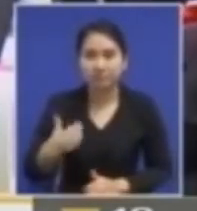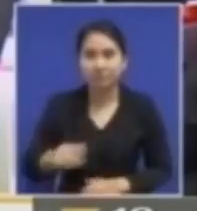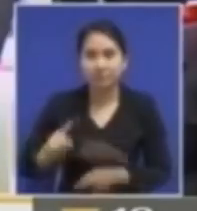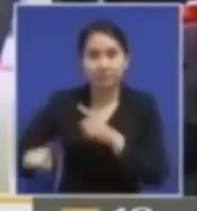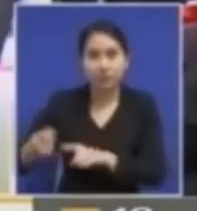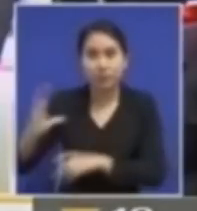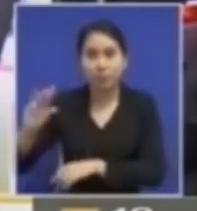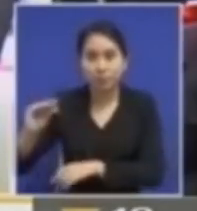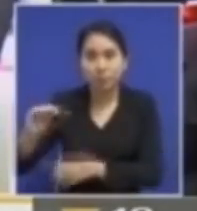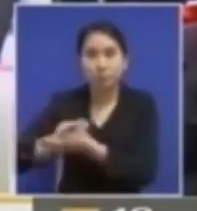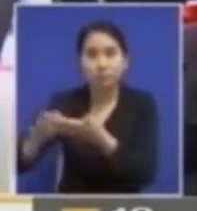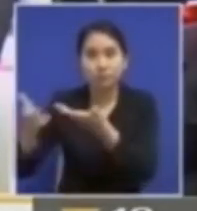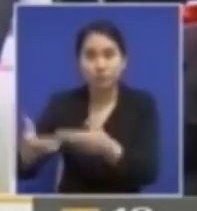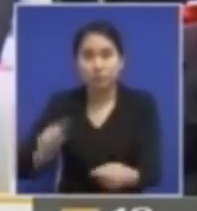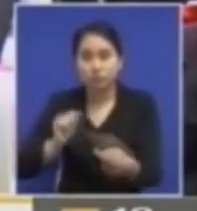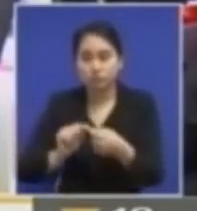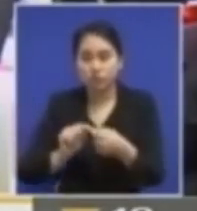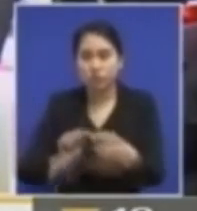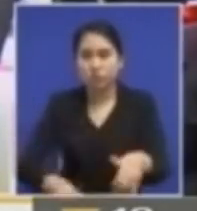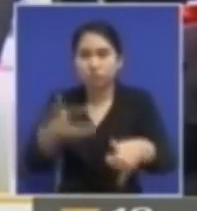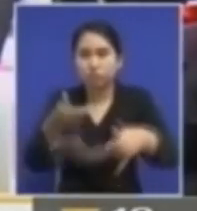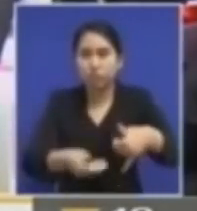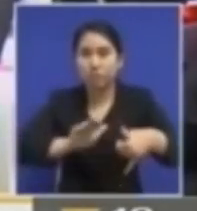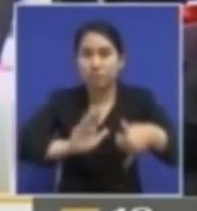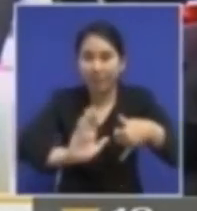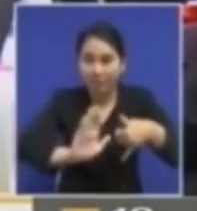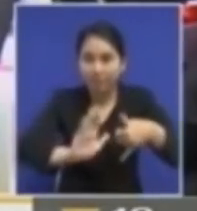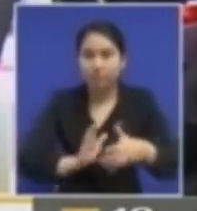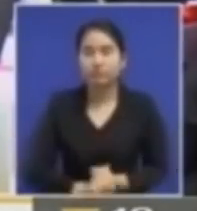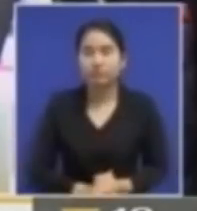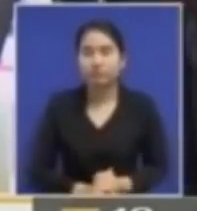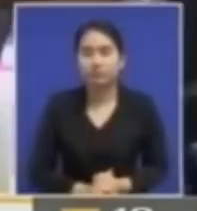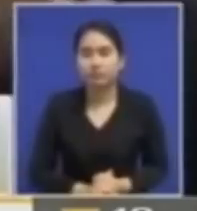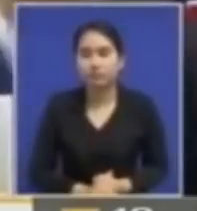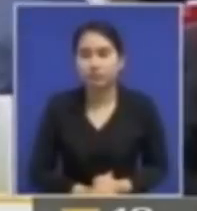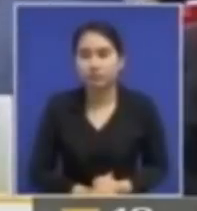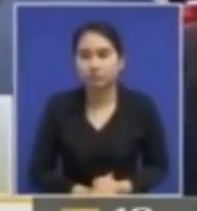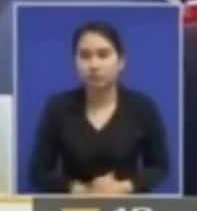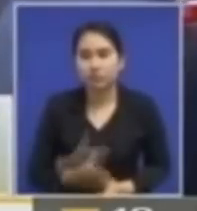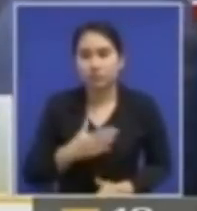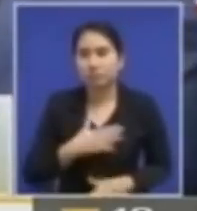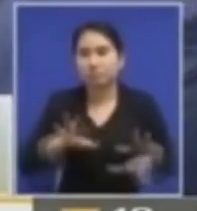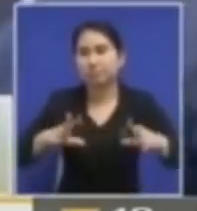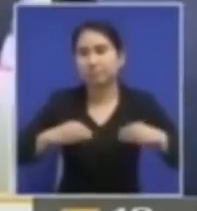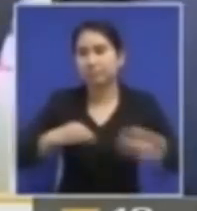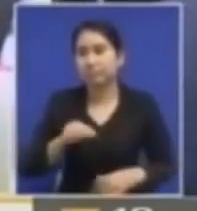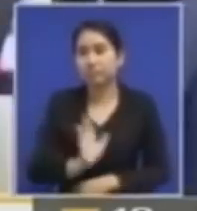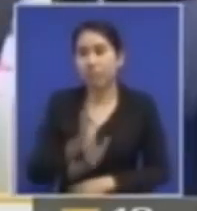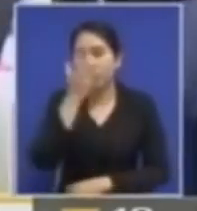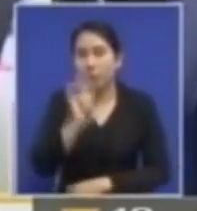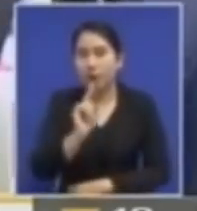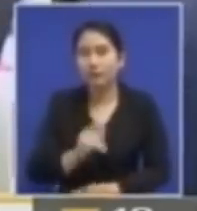คือลักษณะต้องห้ามผมไม่อาจให้ความเห็นชอบได้เพราะพลเอกประยุทธ์มีลักษณะต้